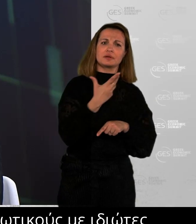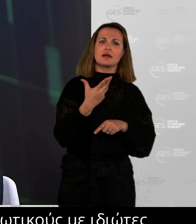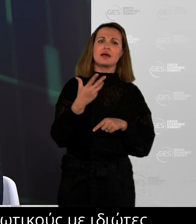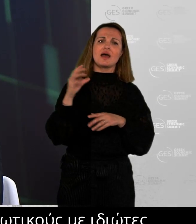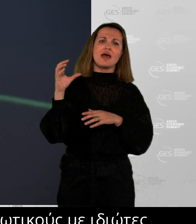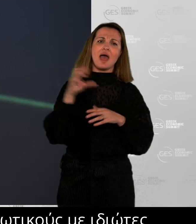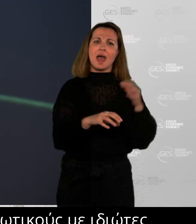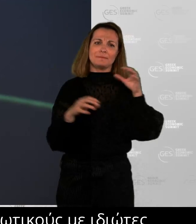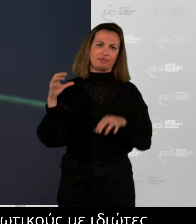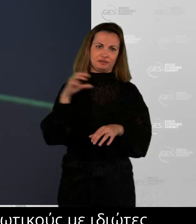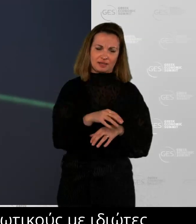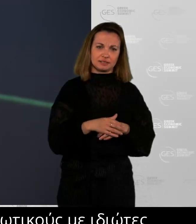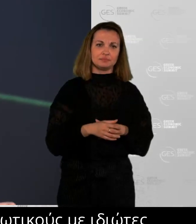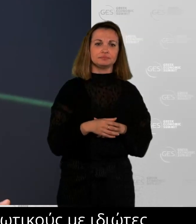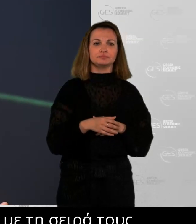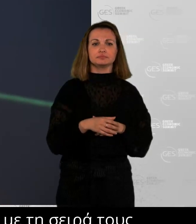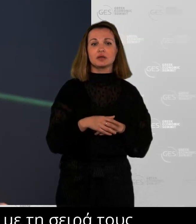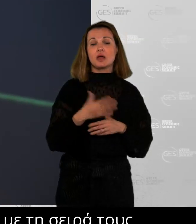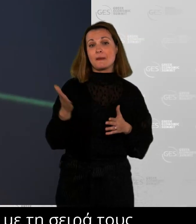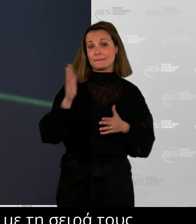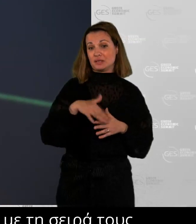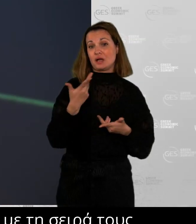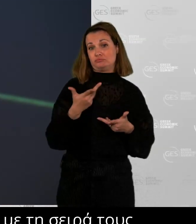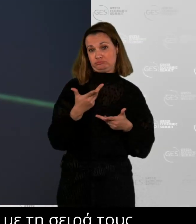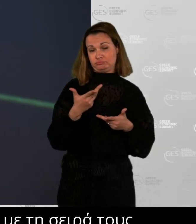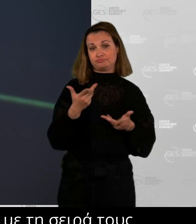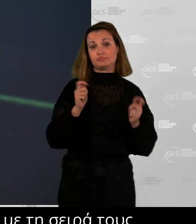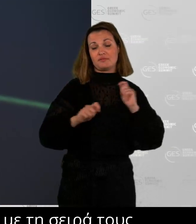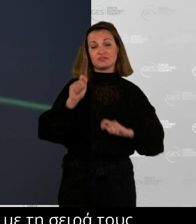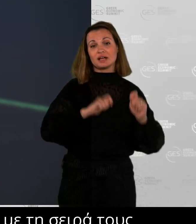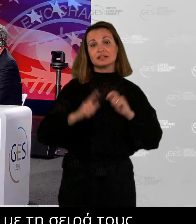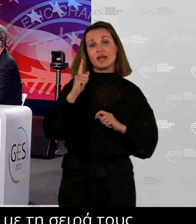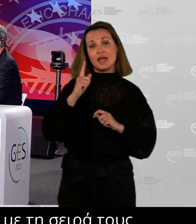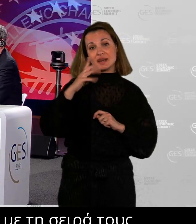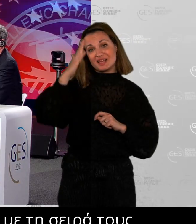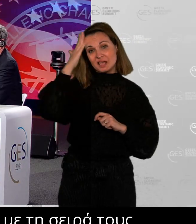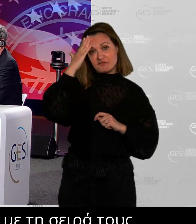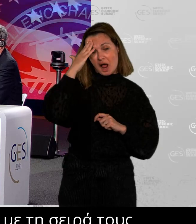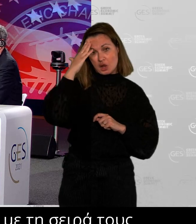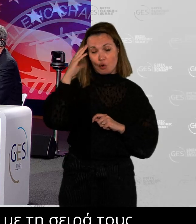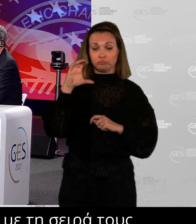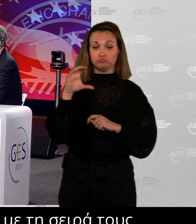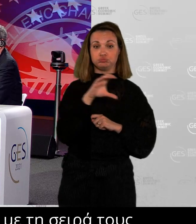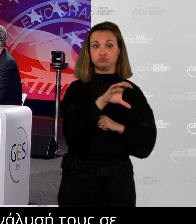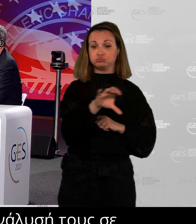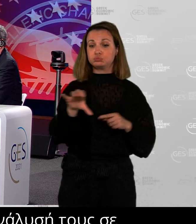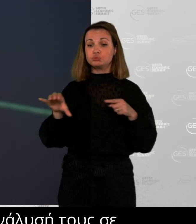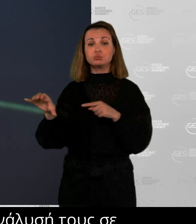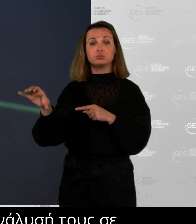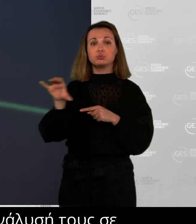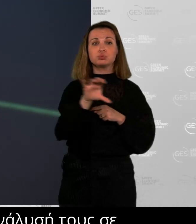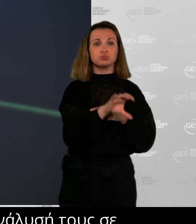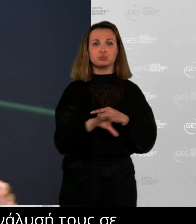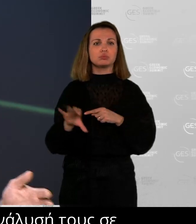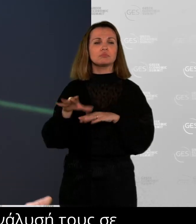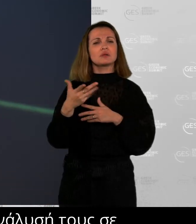αυτά να επενδύουν, κάνοντας βέβαια την ανάλυση τους, σε ερευνητικά αποτελέσματα εταιριών που θεωρούν ότι είναι υποσχόμενα.